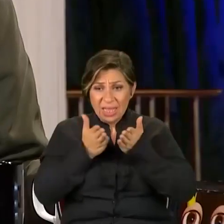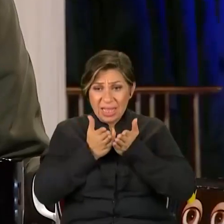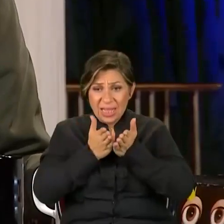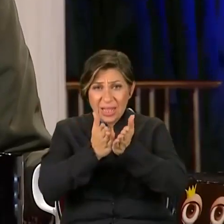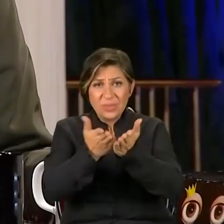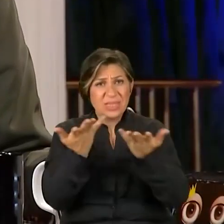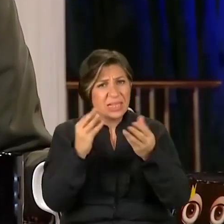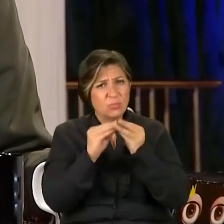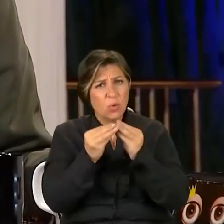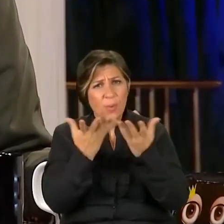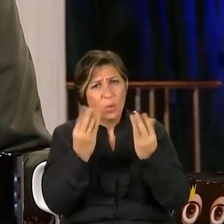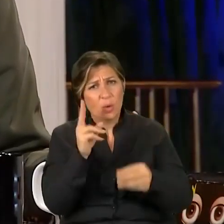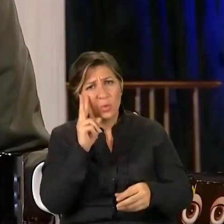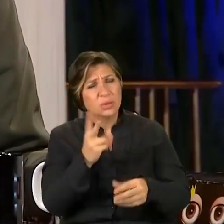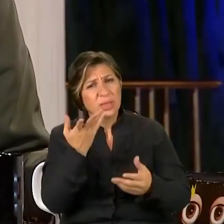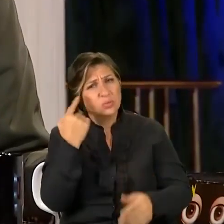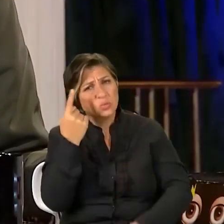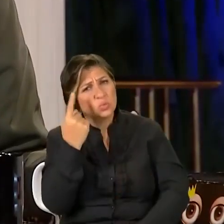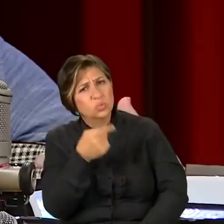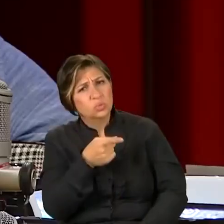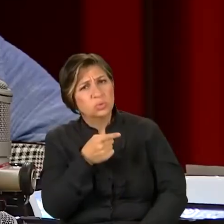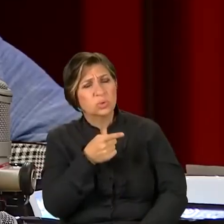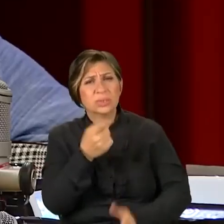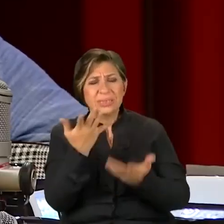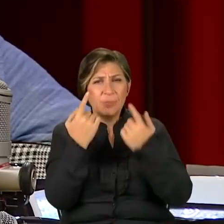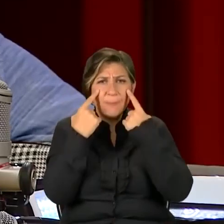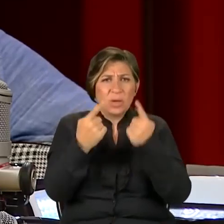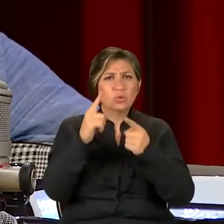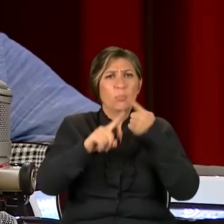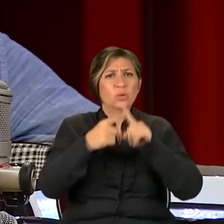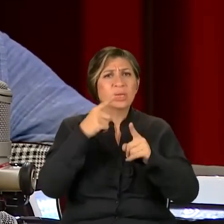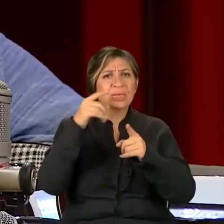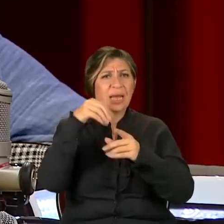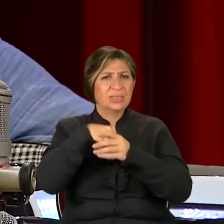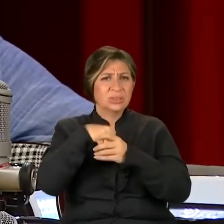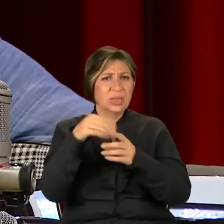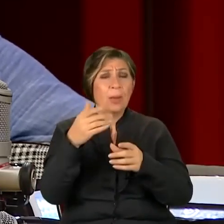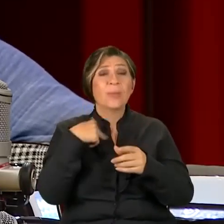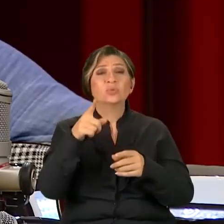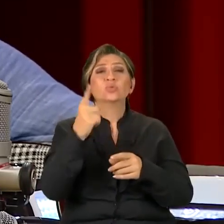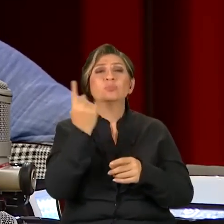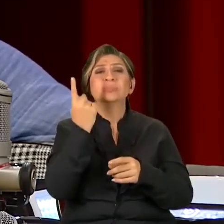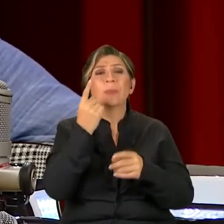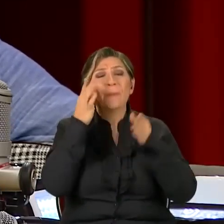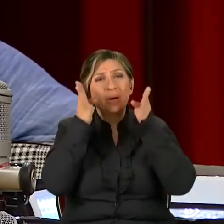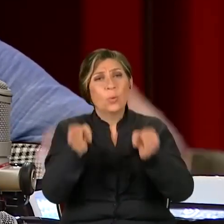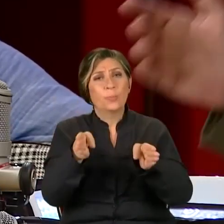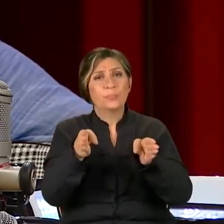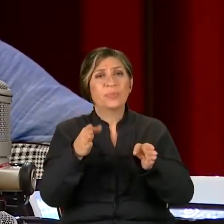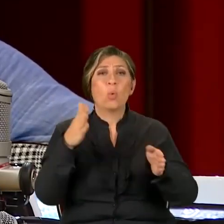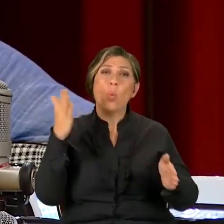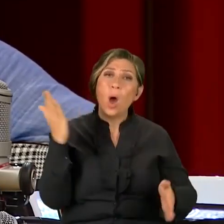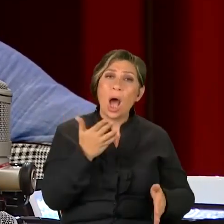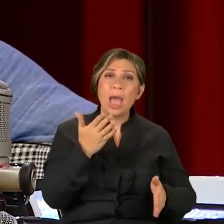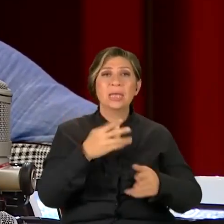lafının ünitesi problem olarak göründüğüne algılıyorsun Bunlar nasıl bakıyorsun siyaseti var yani ben orada şöyle bir şeye bakıyorum yani